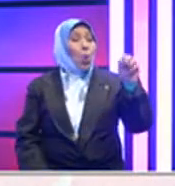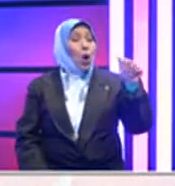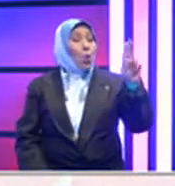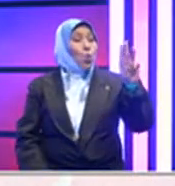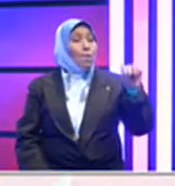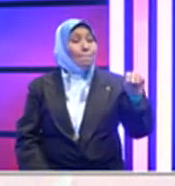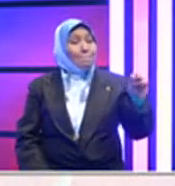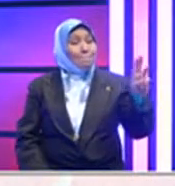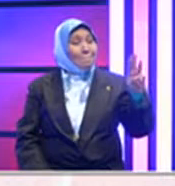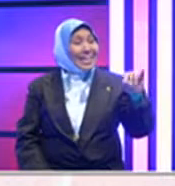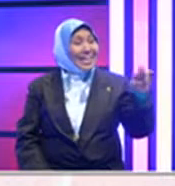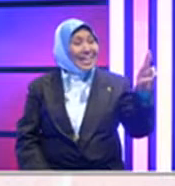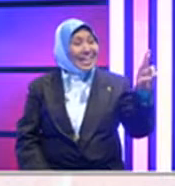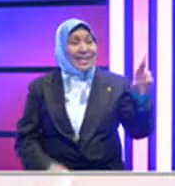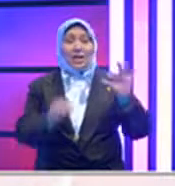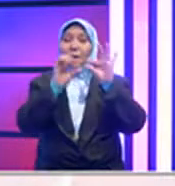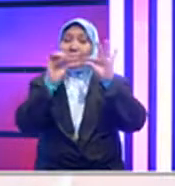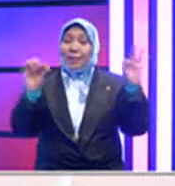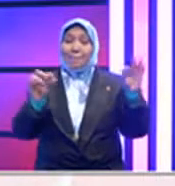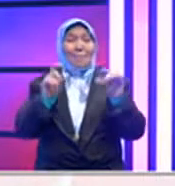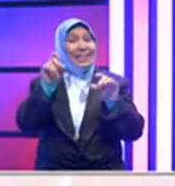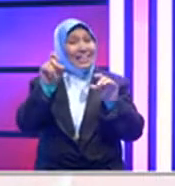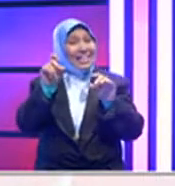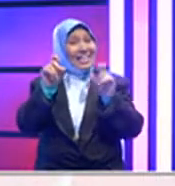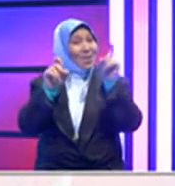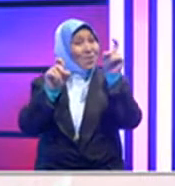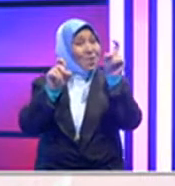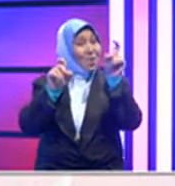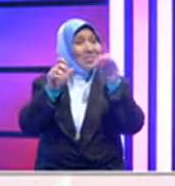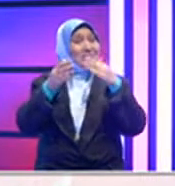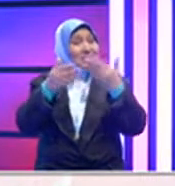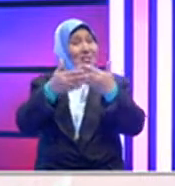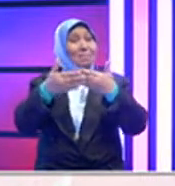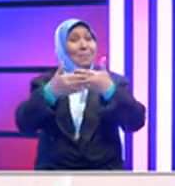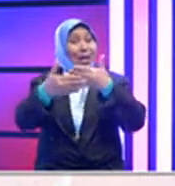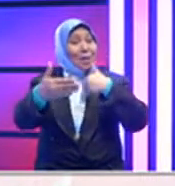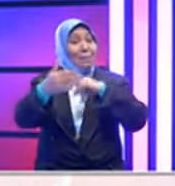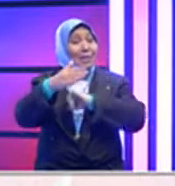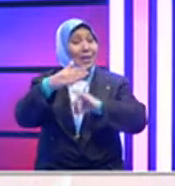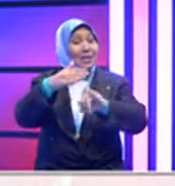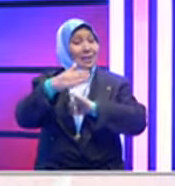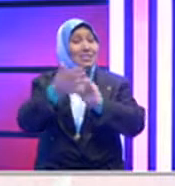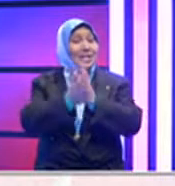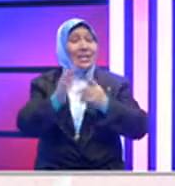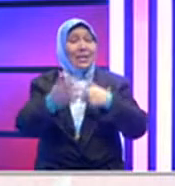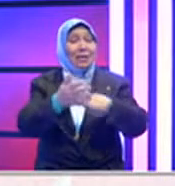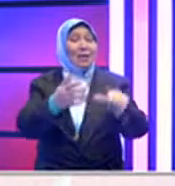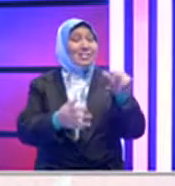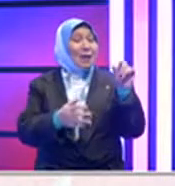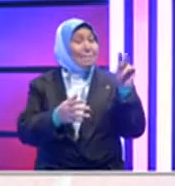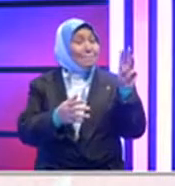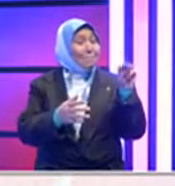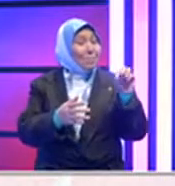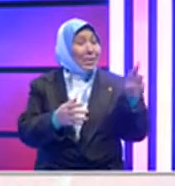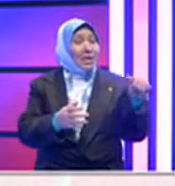royang sukun ataupun Roro yang baris mati sebelum dia baris bawah kasrah maka kita baca talkie Pro itu